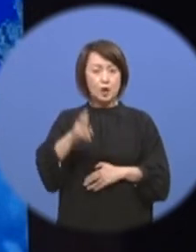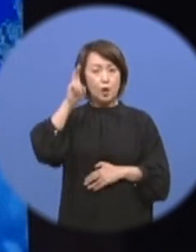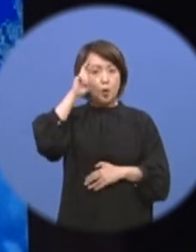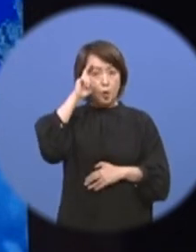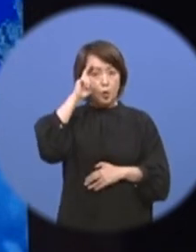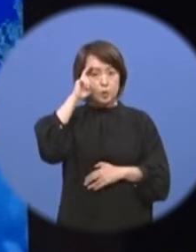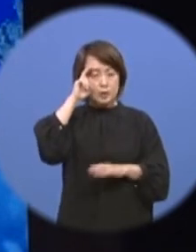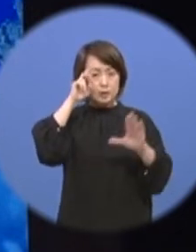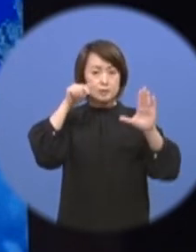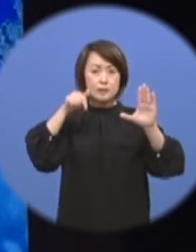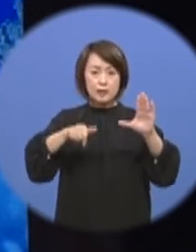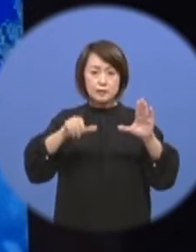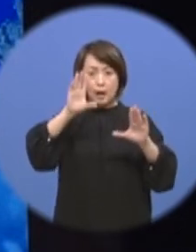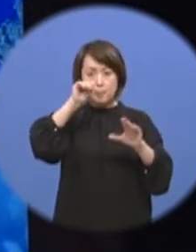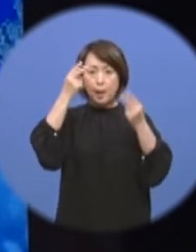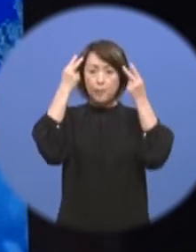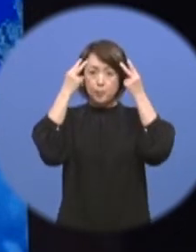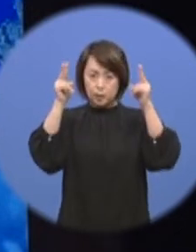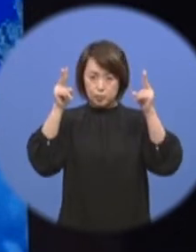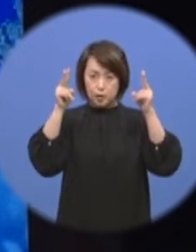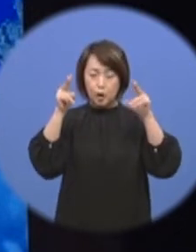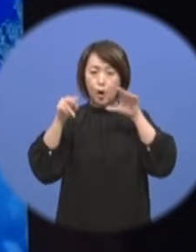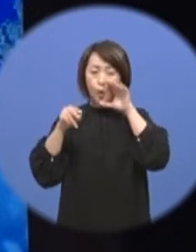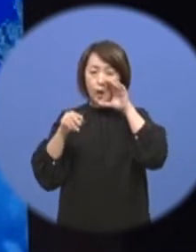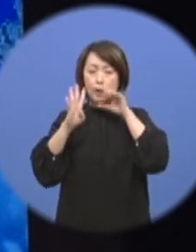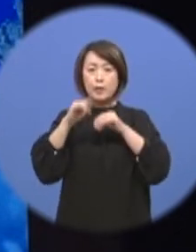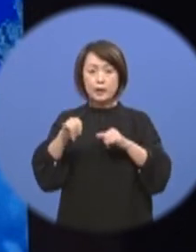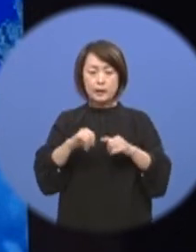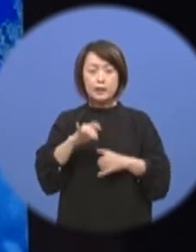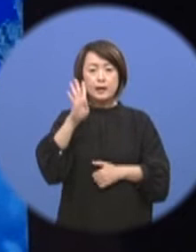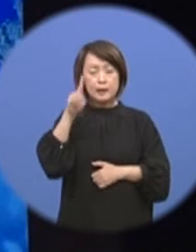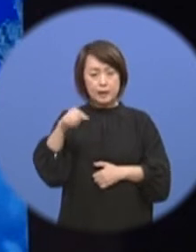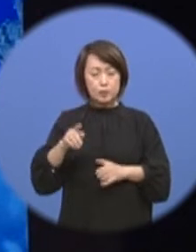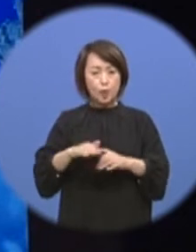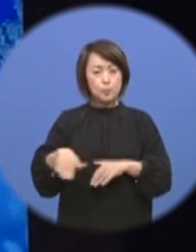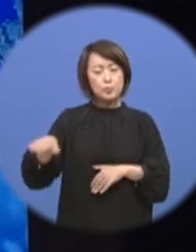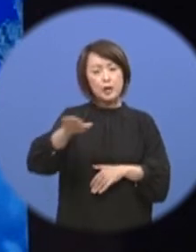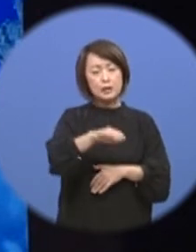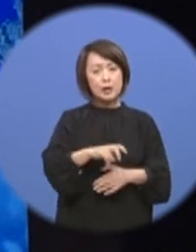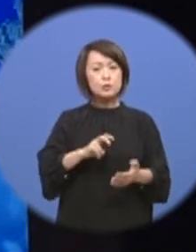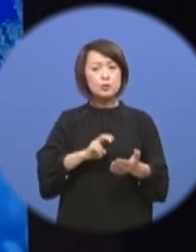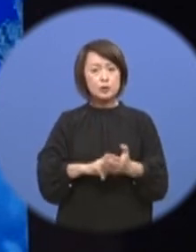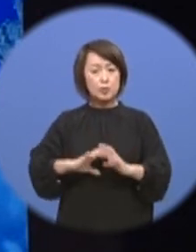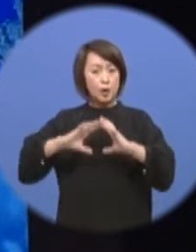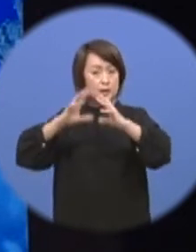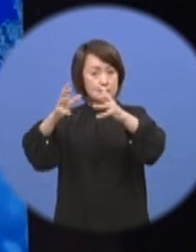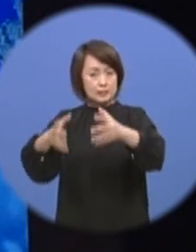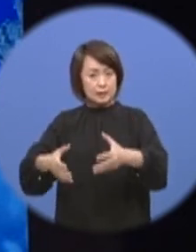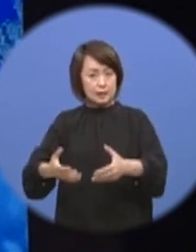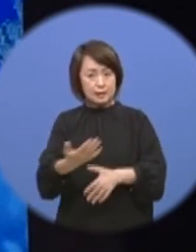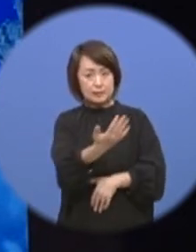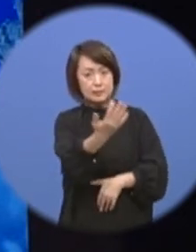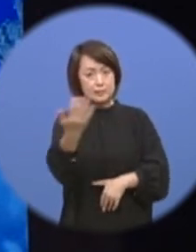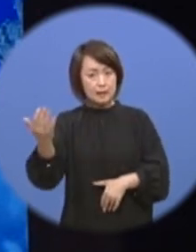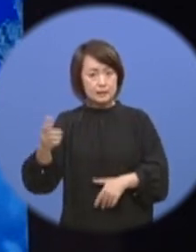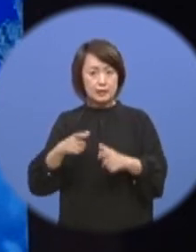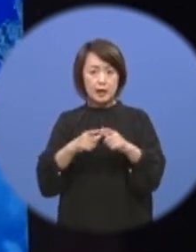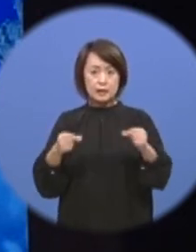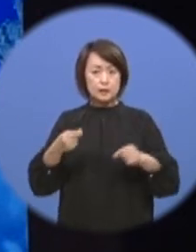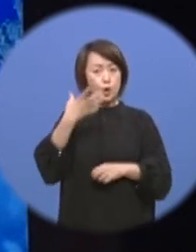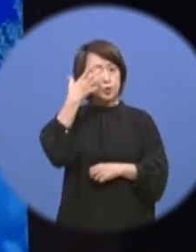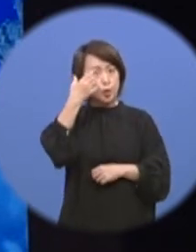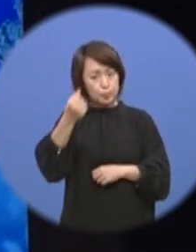関西1パックはですね和歌山んけん皆様にとりましても世界に向けてですね日本の魅力